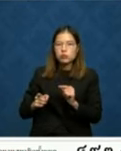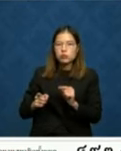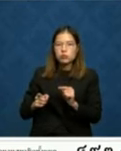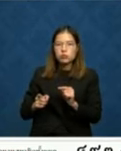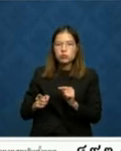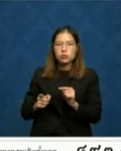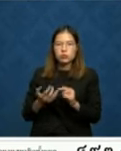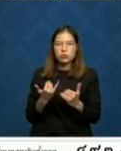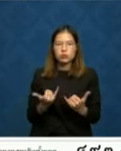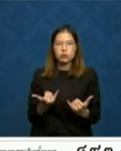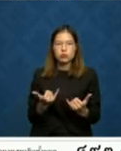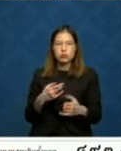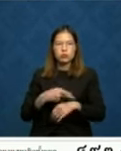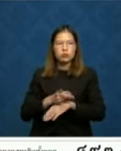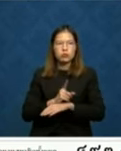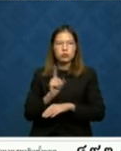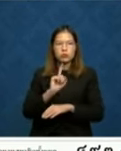ครับ